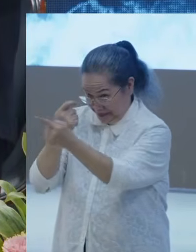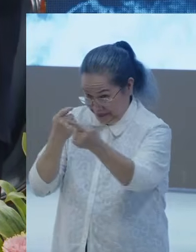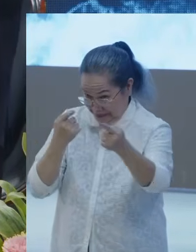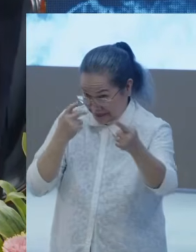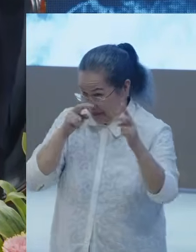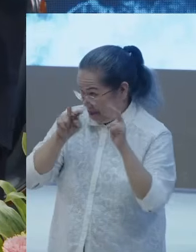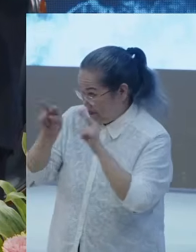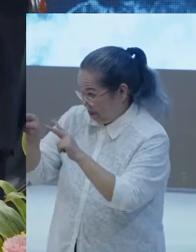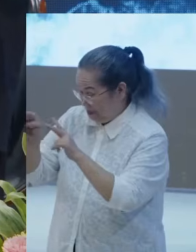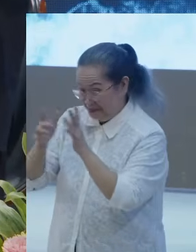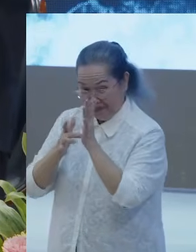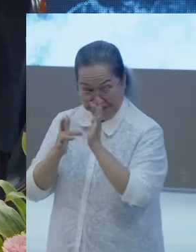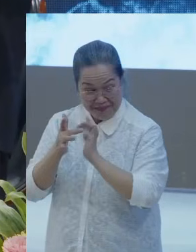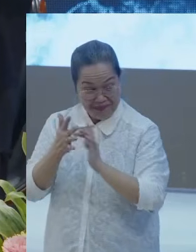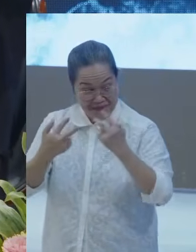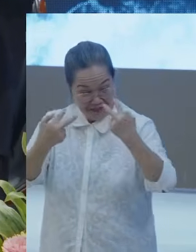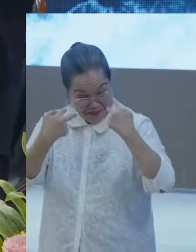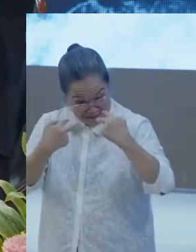me?